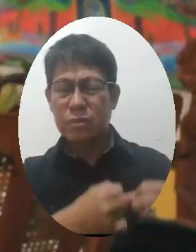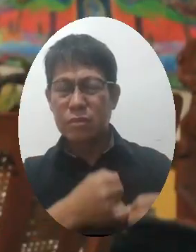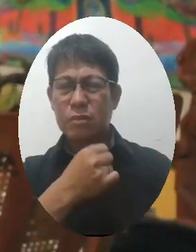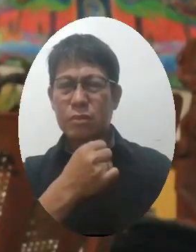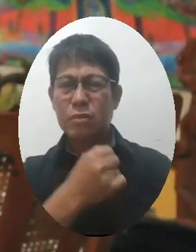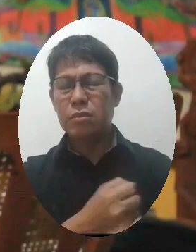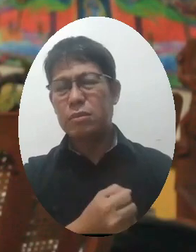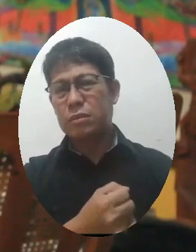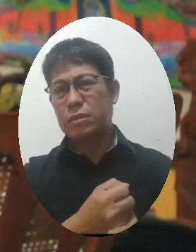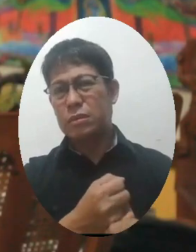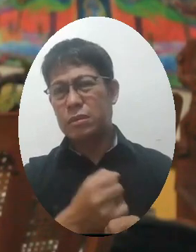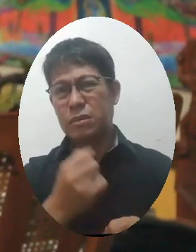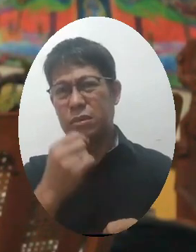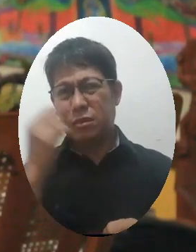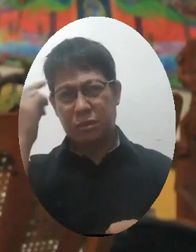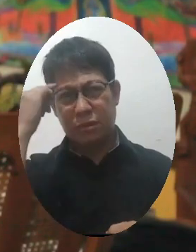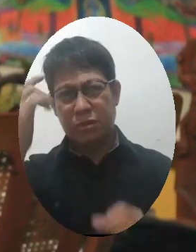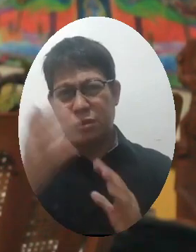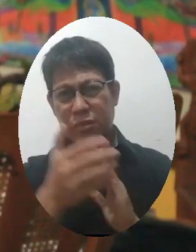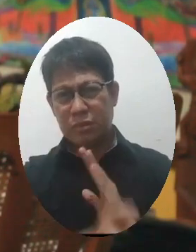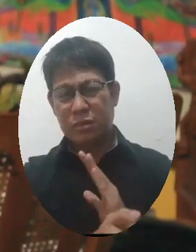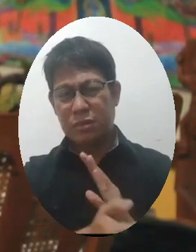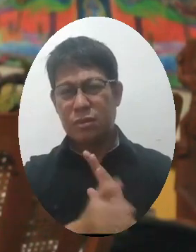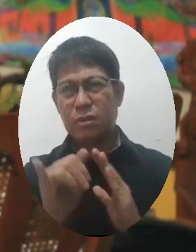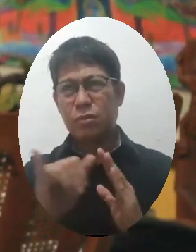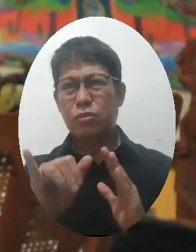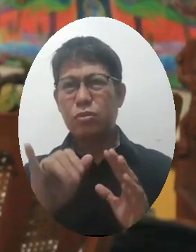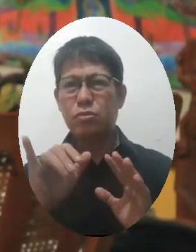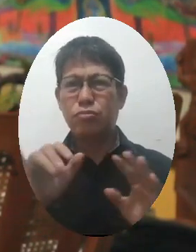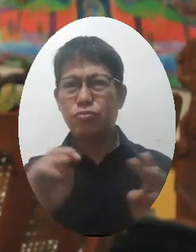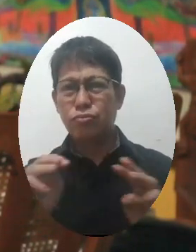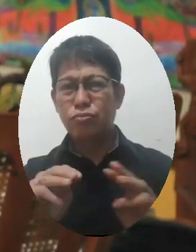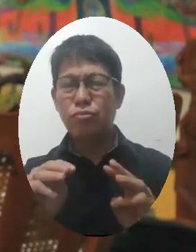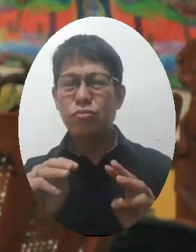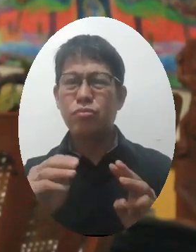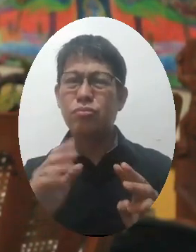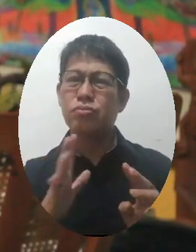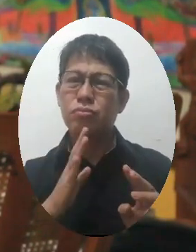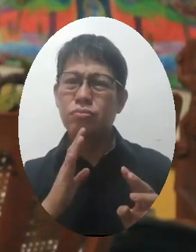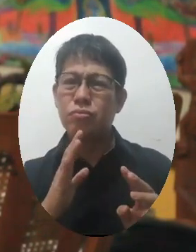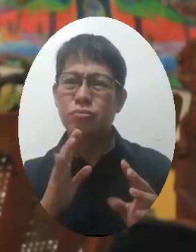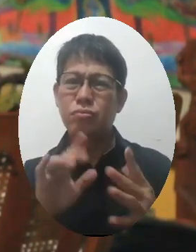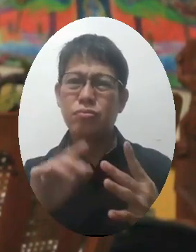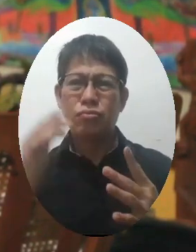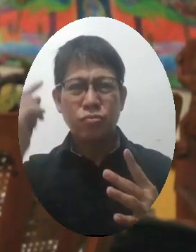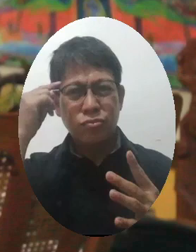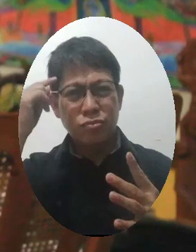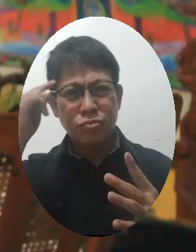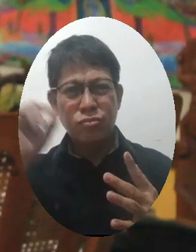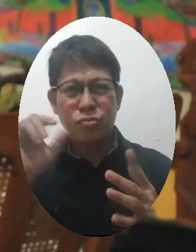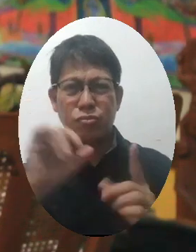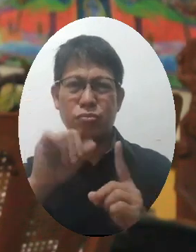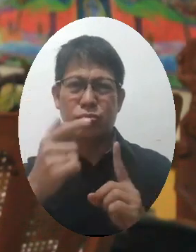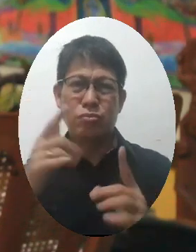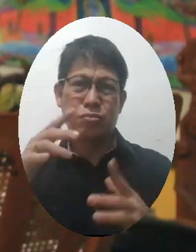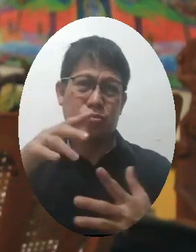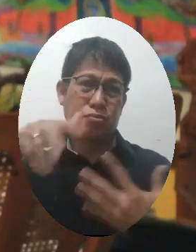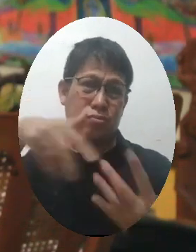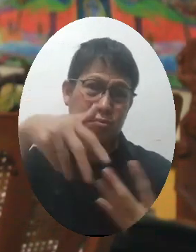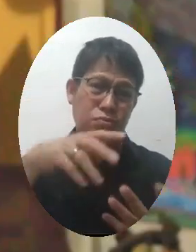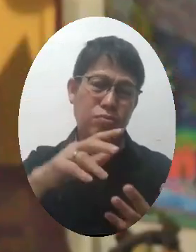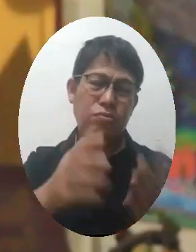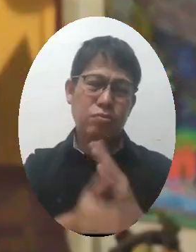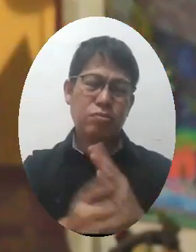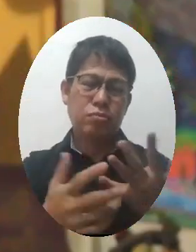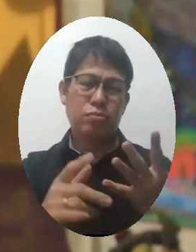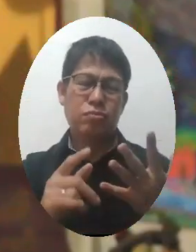o higit pa sa kakayahan, katulad ng motor skills, pagsasalita, cognitive at social